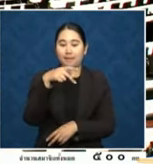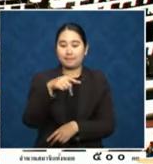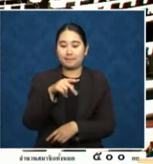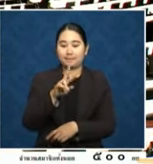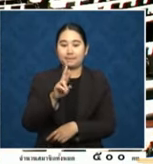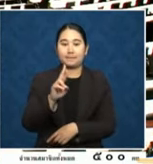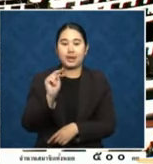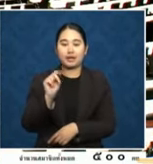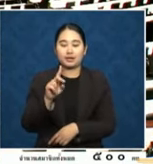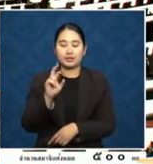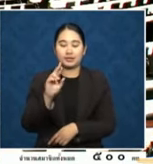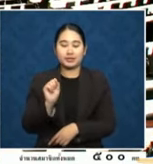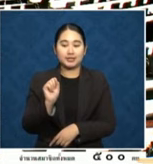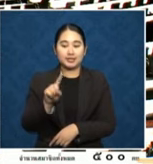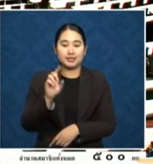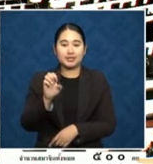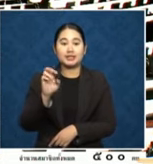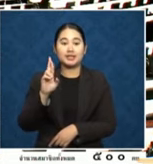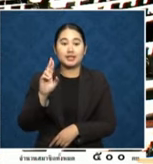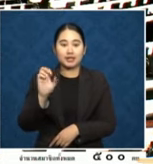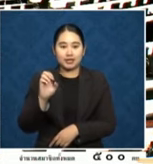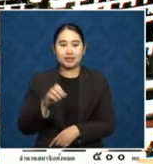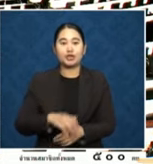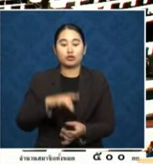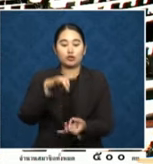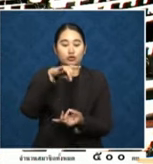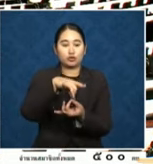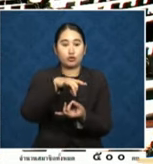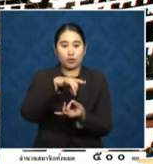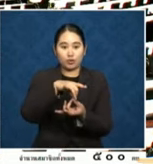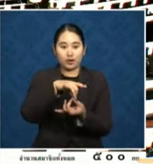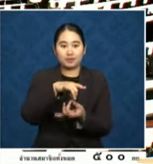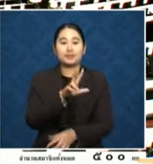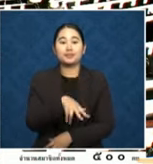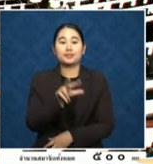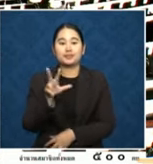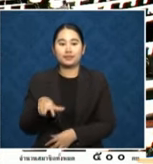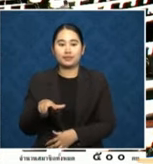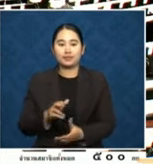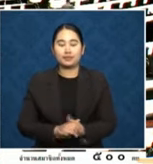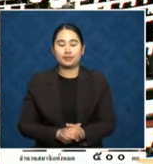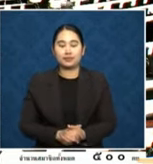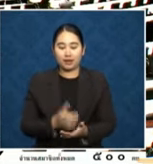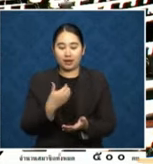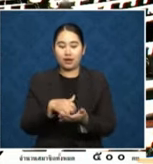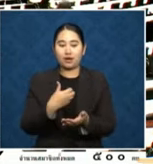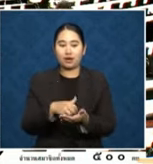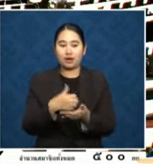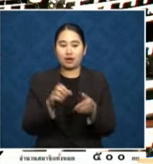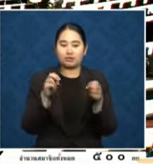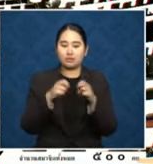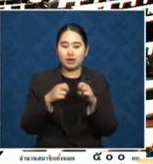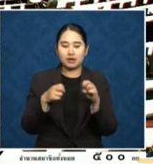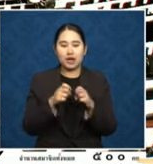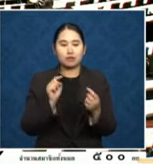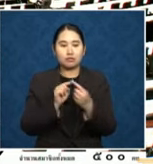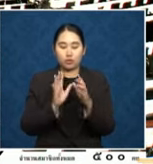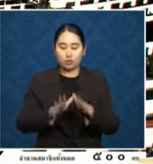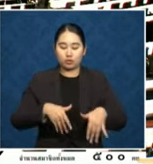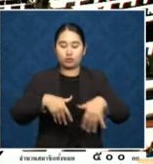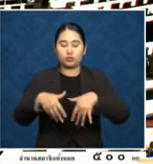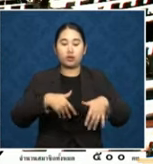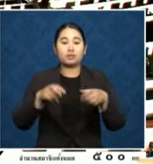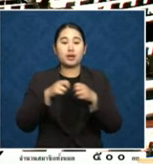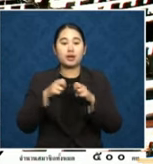ริสมาชิกสภาผู้แทนราษฎรจังหวัดสุโขทัยพรรคเพื่อไทยค่ะ ดิฉันขอเสนอปัญหาความเดือดร้อนของประชาช